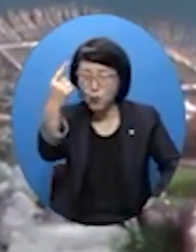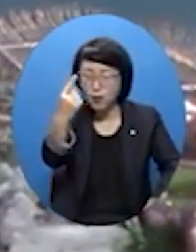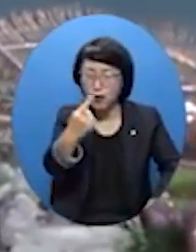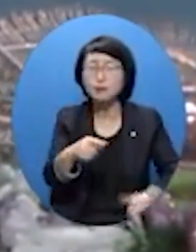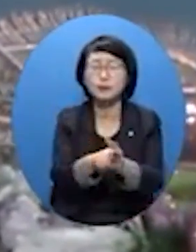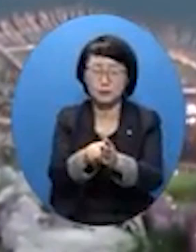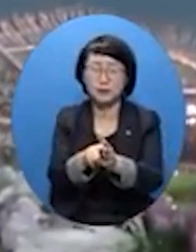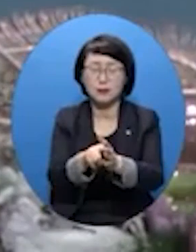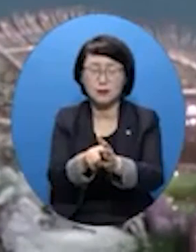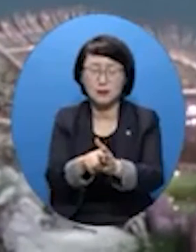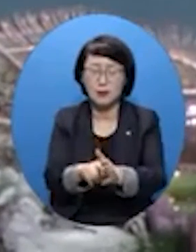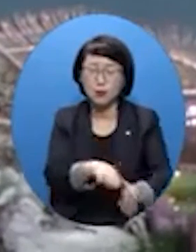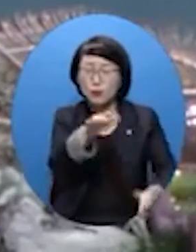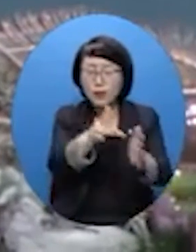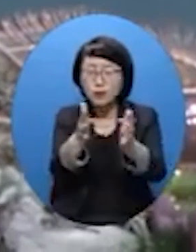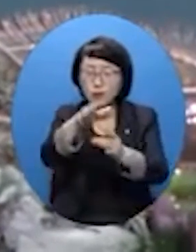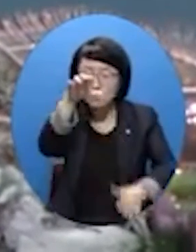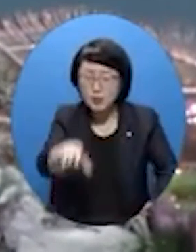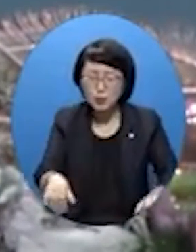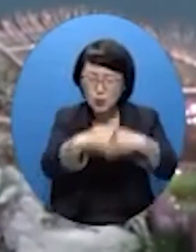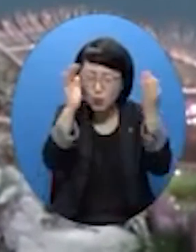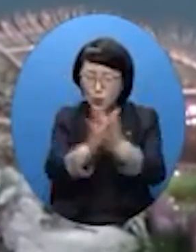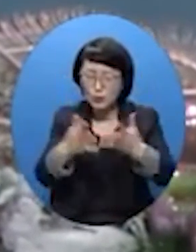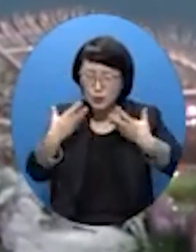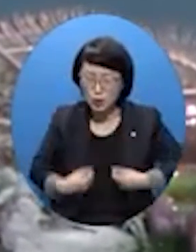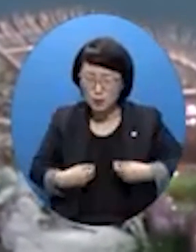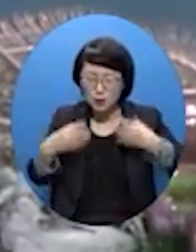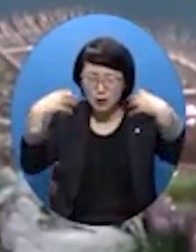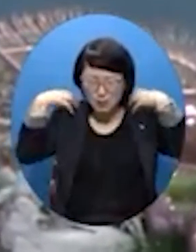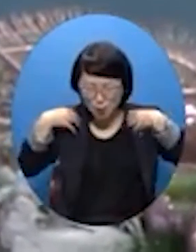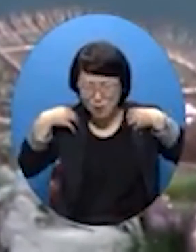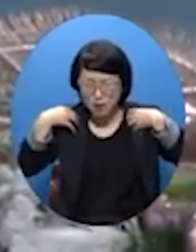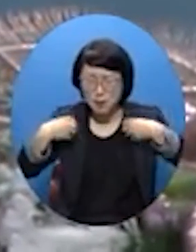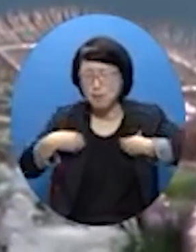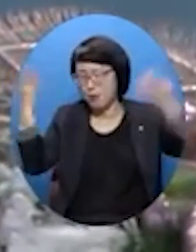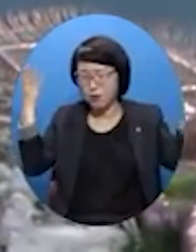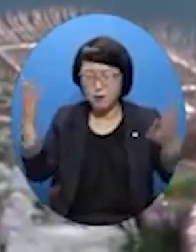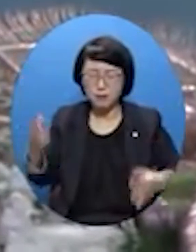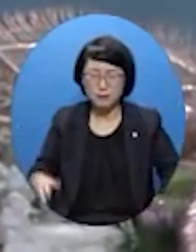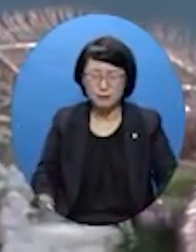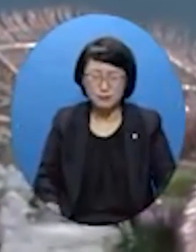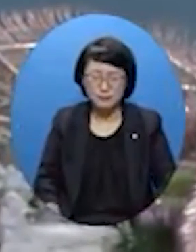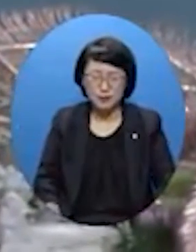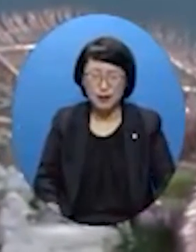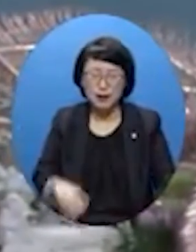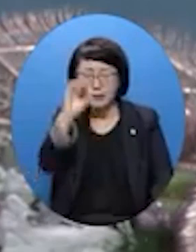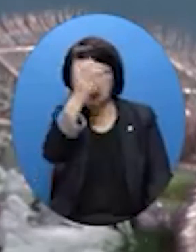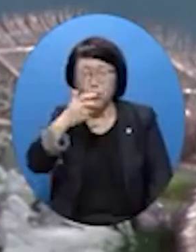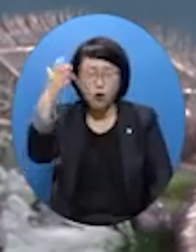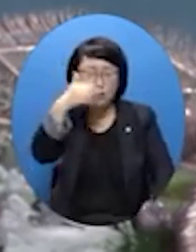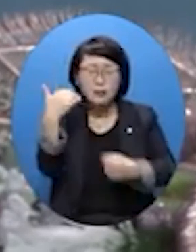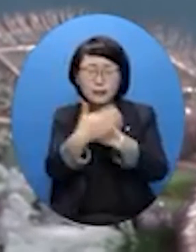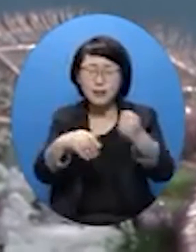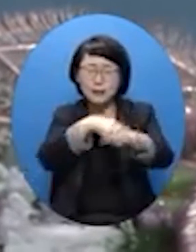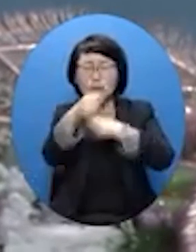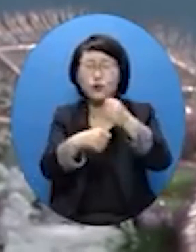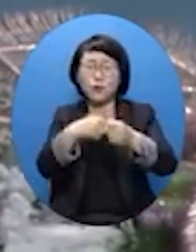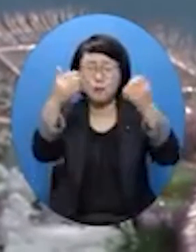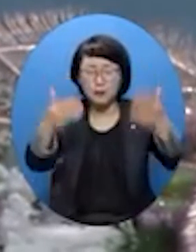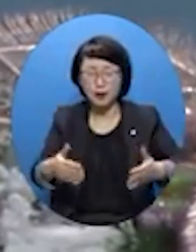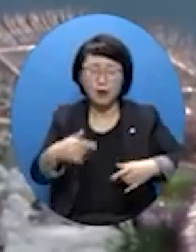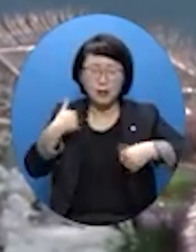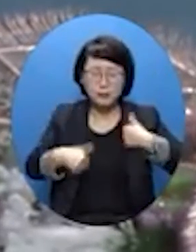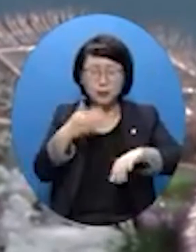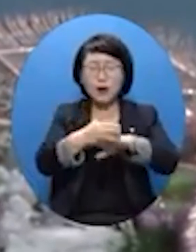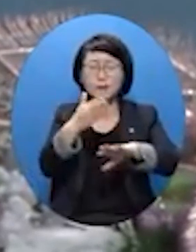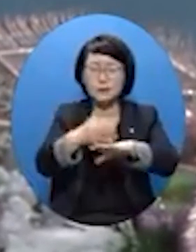믿습니다. 우리가 예수님 앞에서 모든 절망의 멍에를 끊어버리고 벗어버리고 성령의 은혜로 자연받아